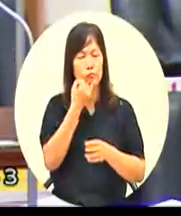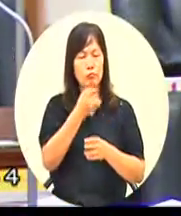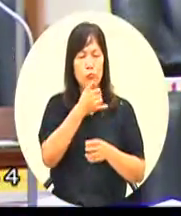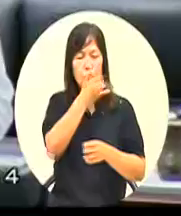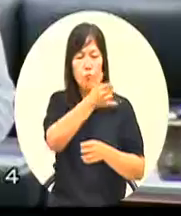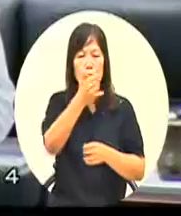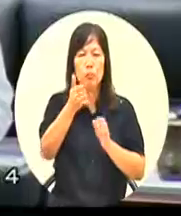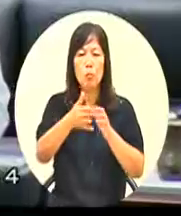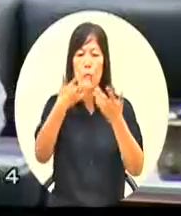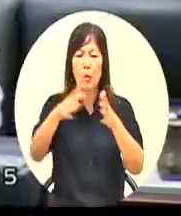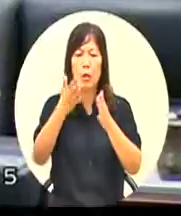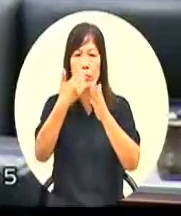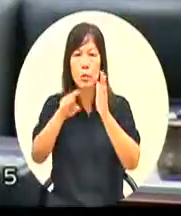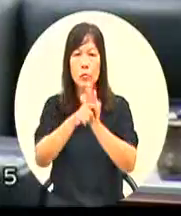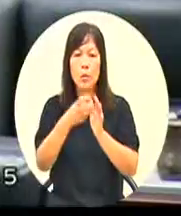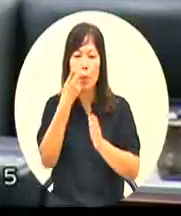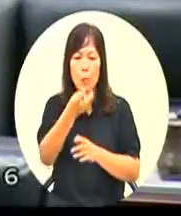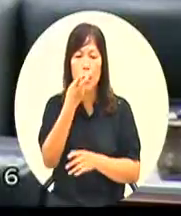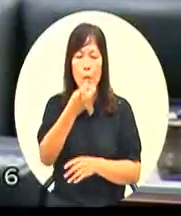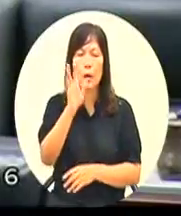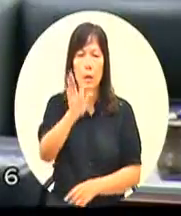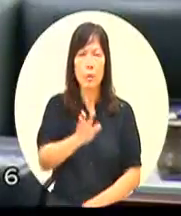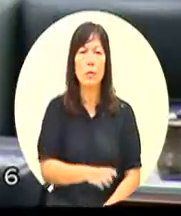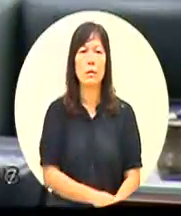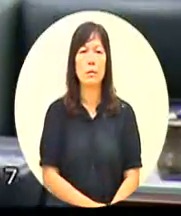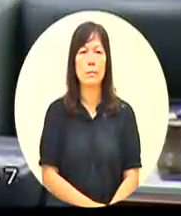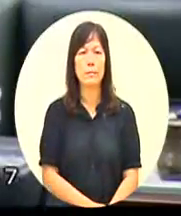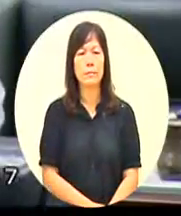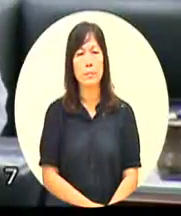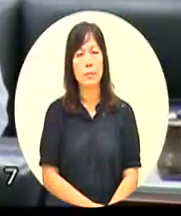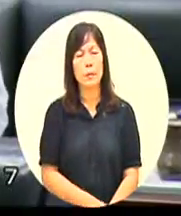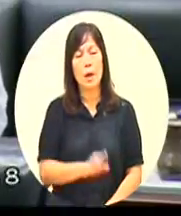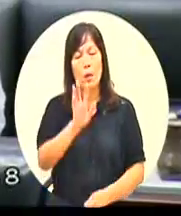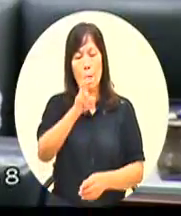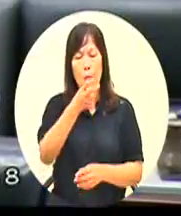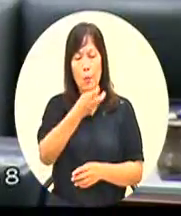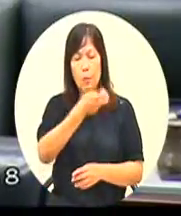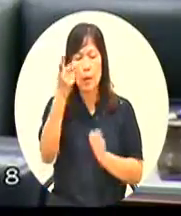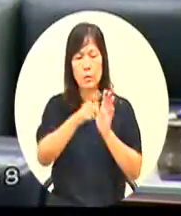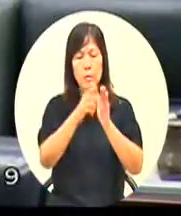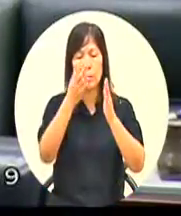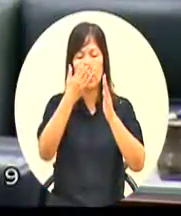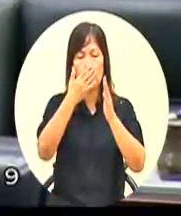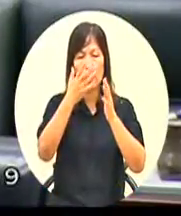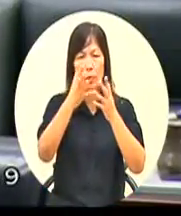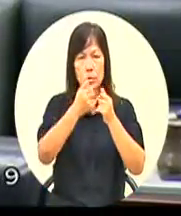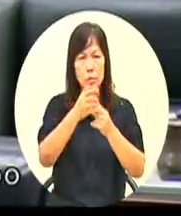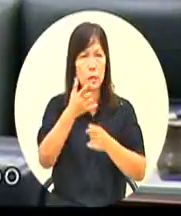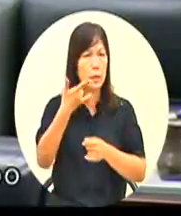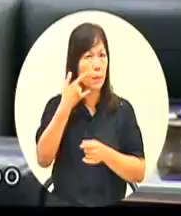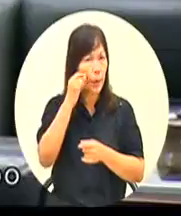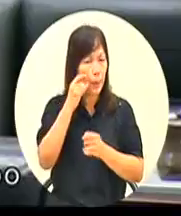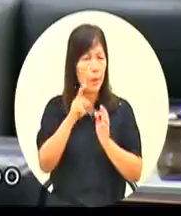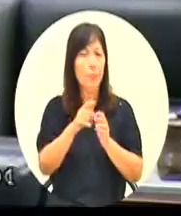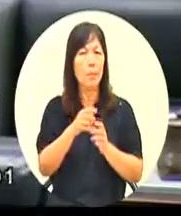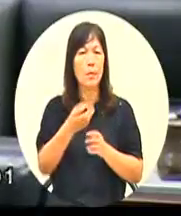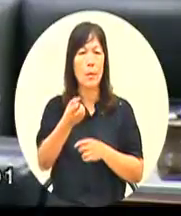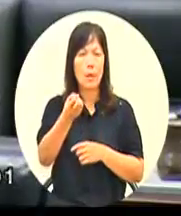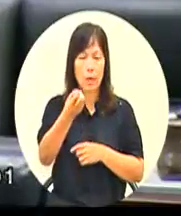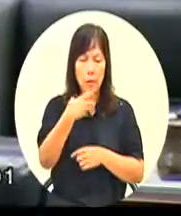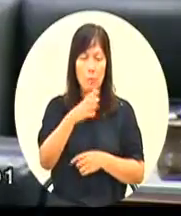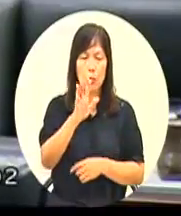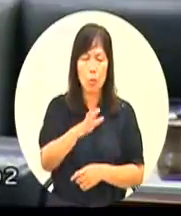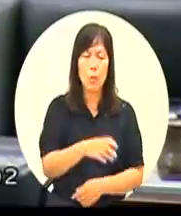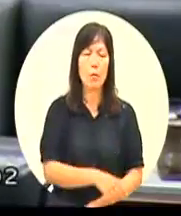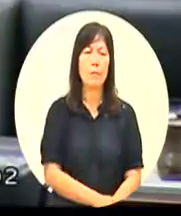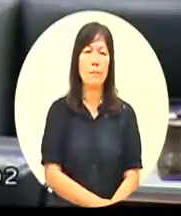校去做一个勘察哈，但也有很多的学生的家长啊，一直都跟本溪一直